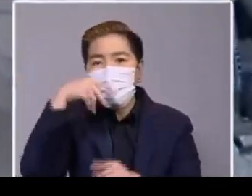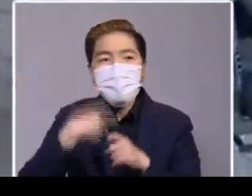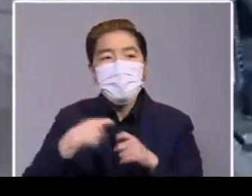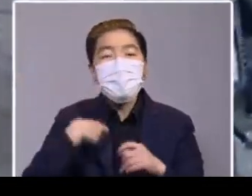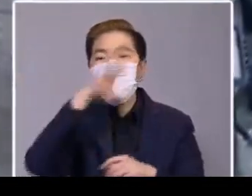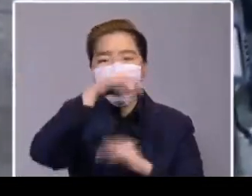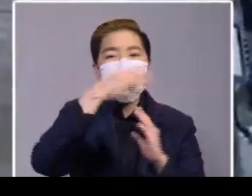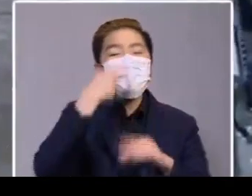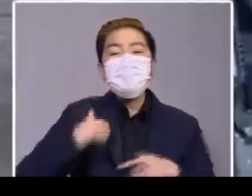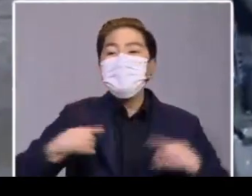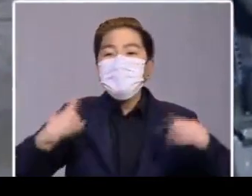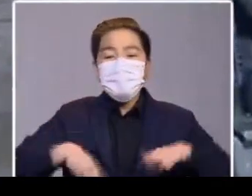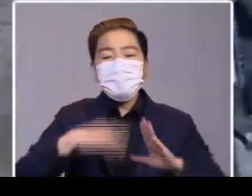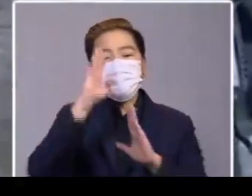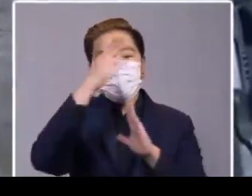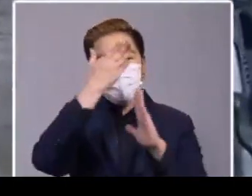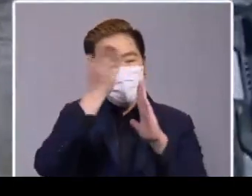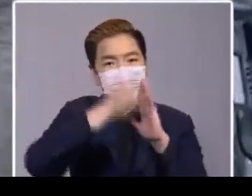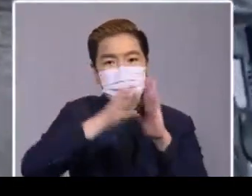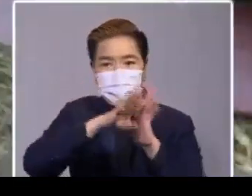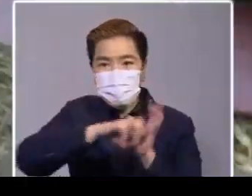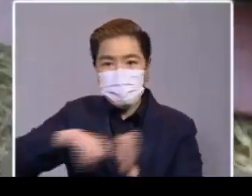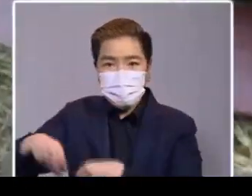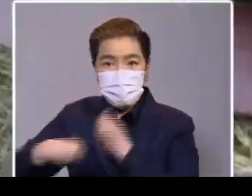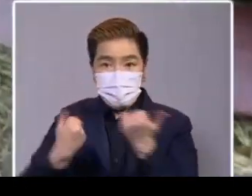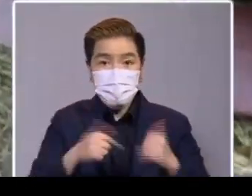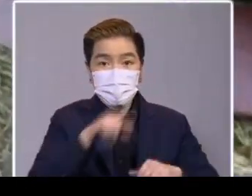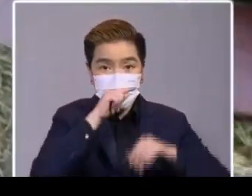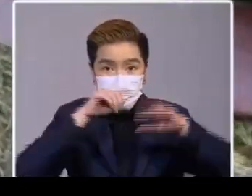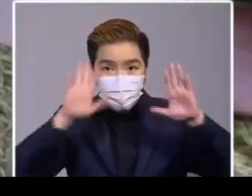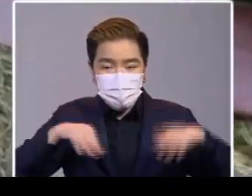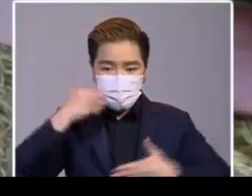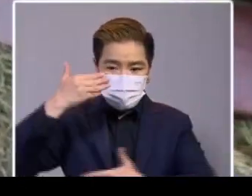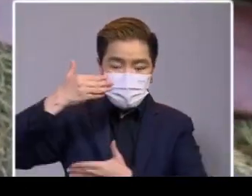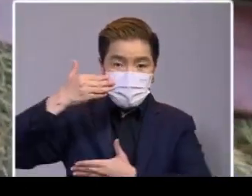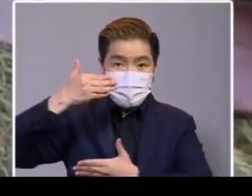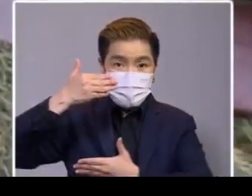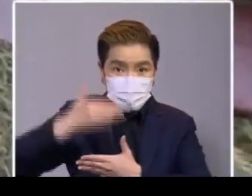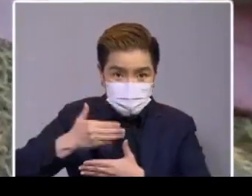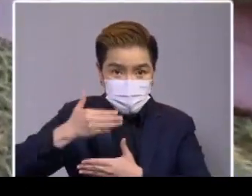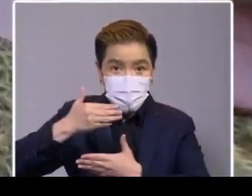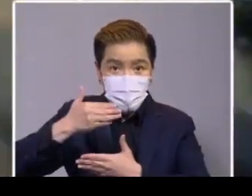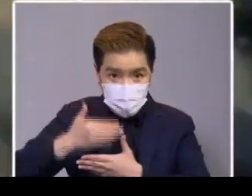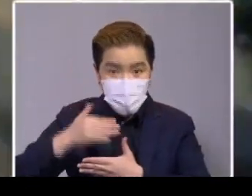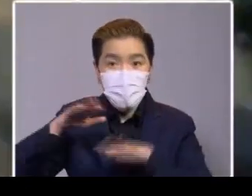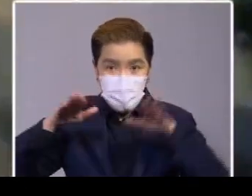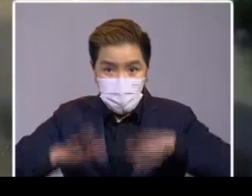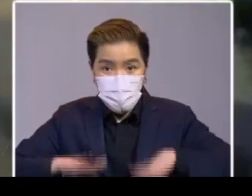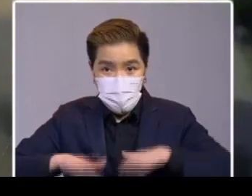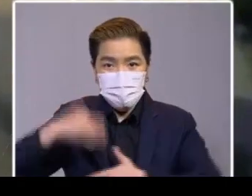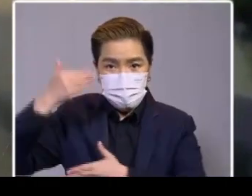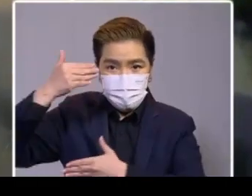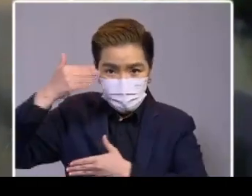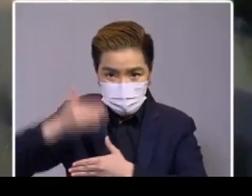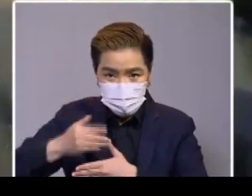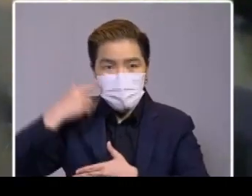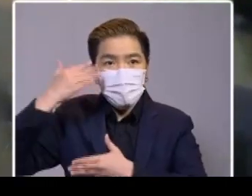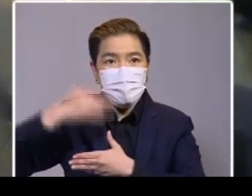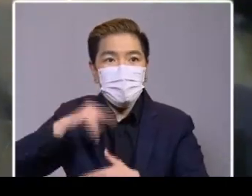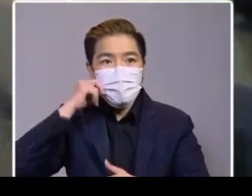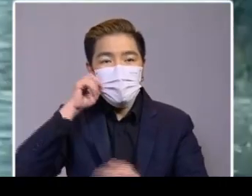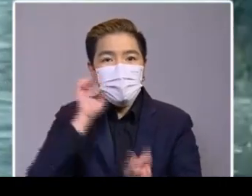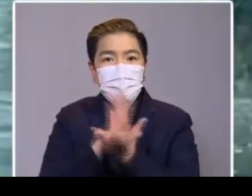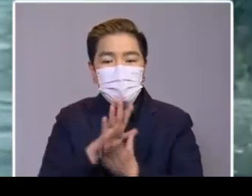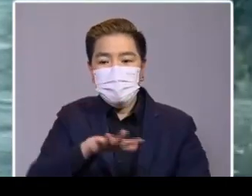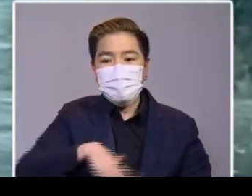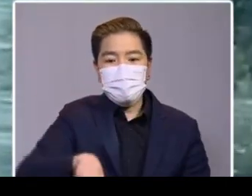ล่าสุดสถานการณ์นะครับเขื่อนเจ้าพระยาจังหวัดชัยนาทลดการระบายน้ำลงต่อเนื่องเลยนะฮะมีรายงานว่าน้ำเนี่ยส่งผล